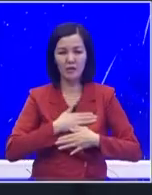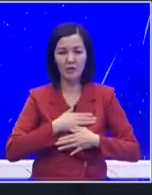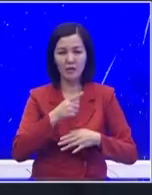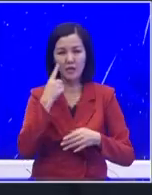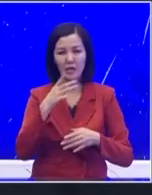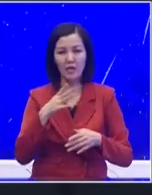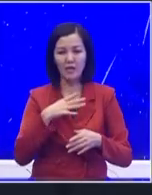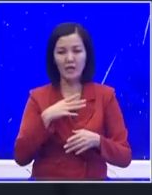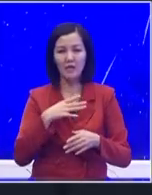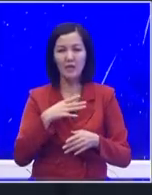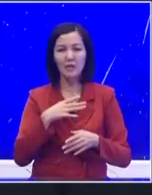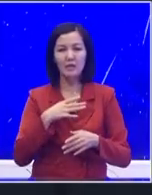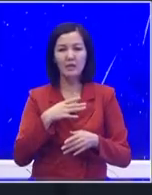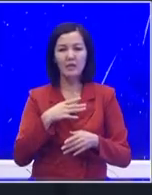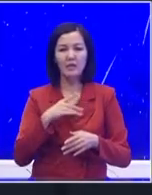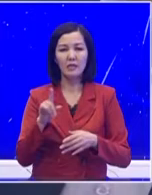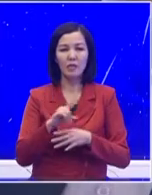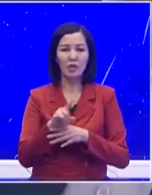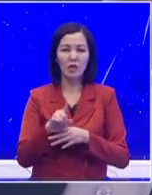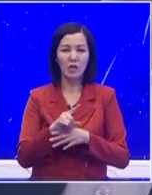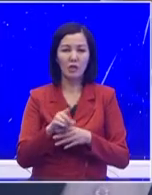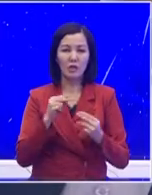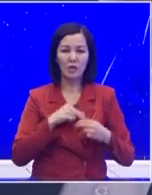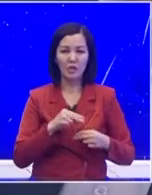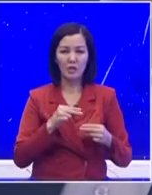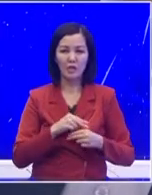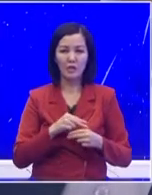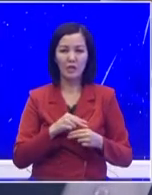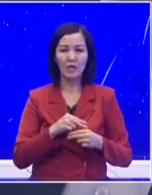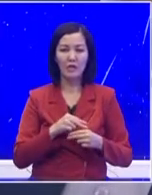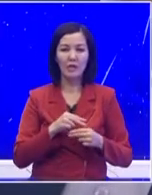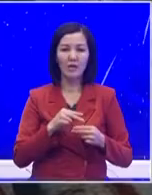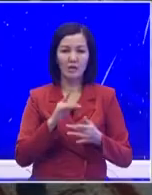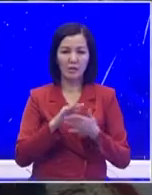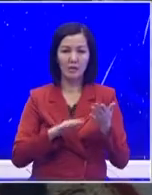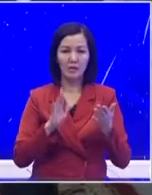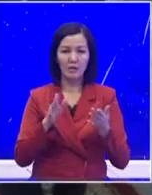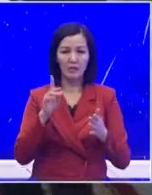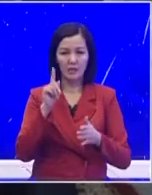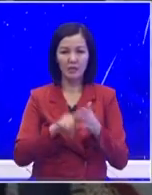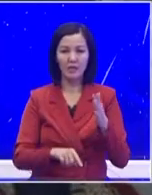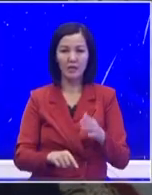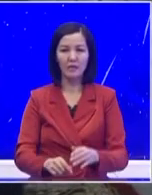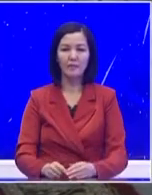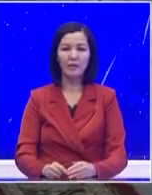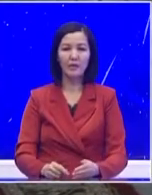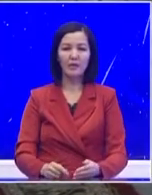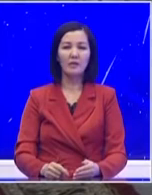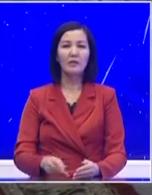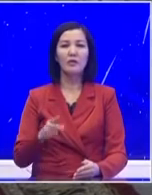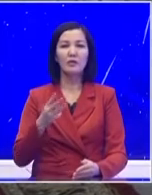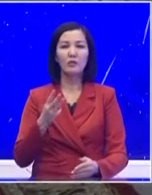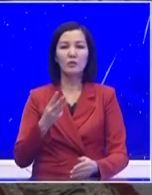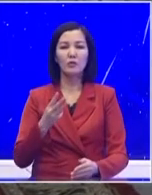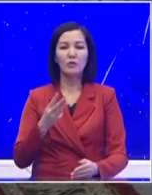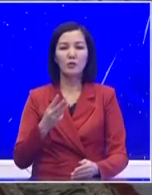екендерін жеткізді. Тышқан жылы да тынымсыз еңбектенеді деген үмітпен. Риза болған жерім биылғы жылы Үшжарма деген ауыл